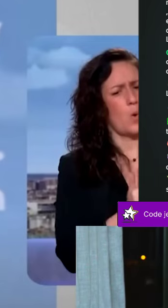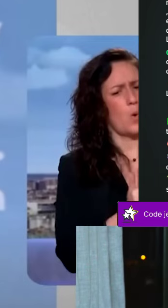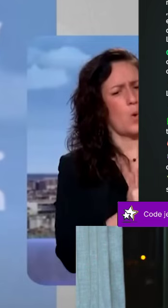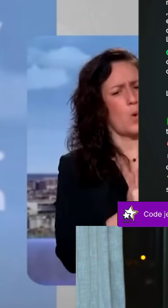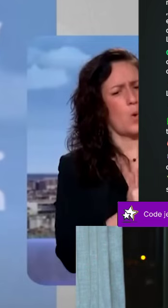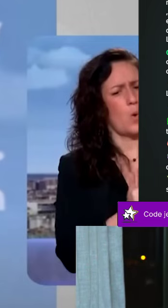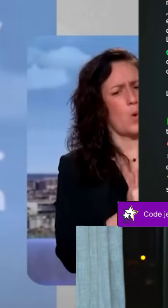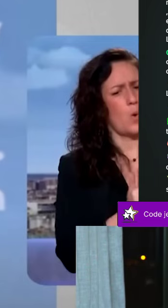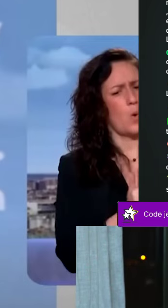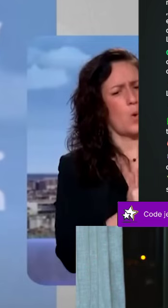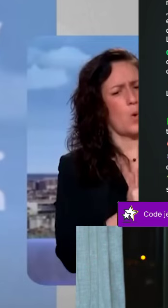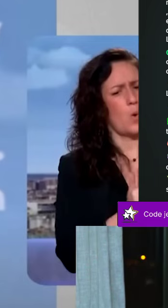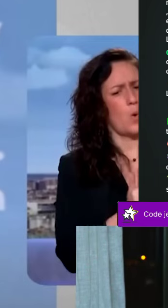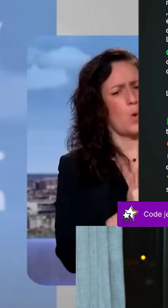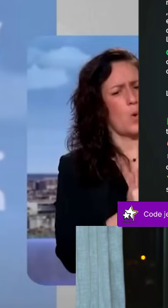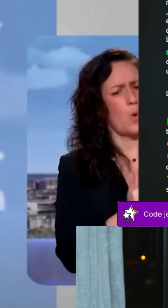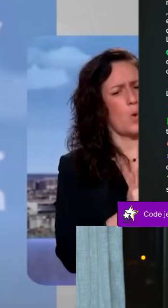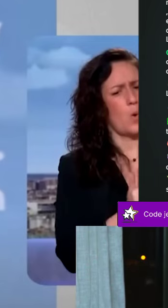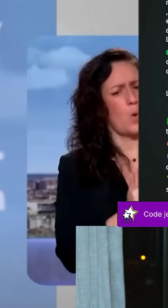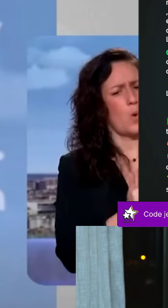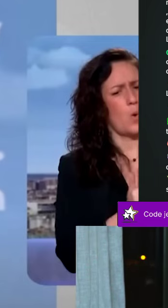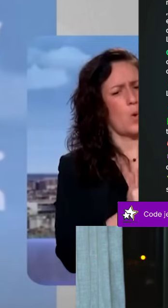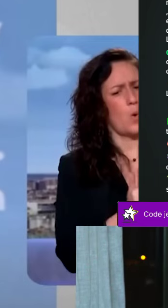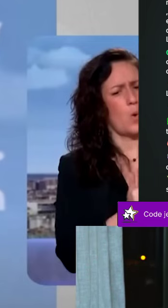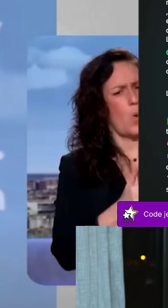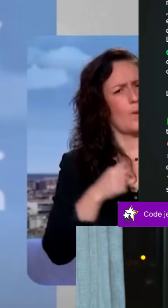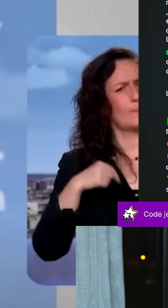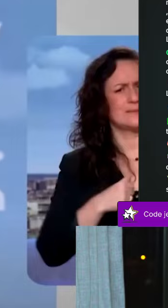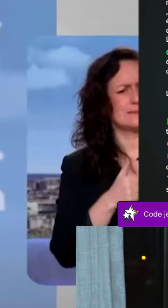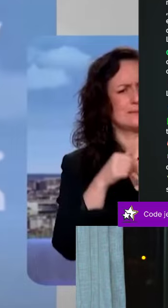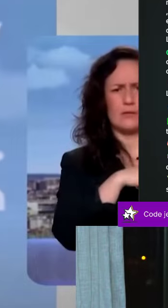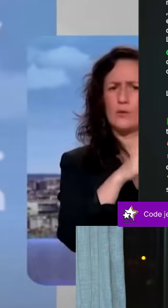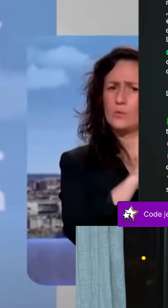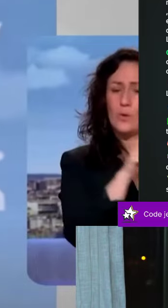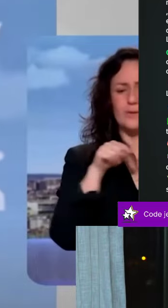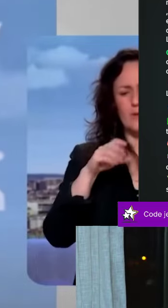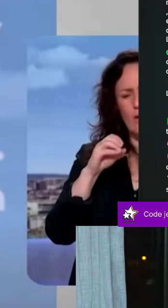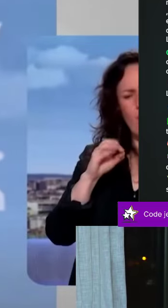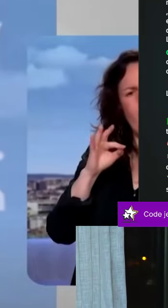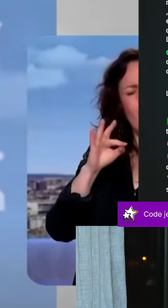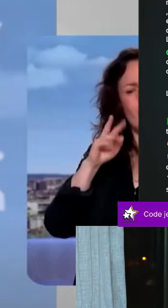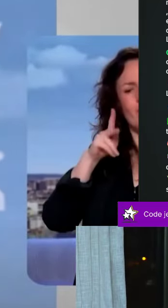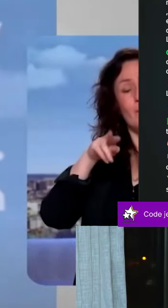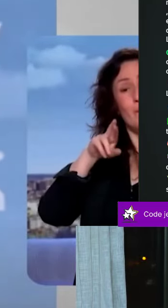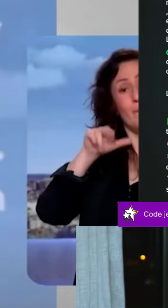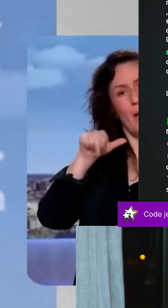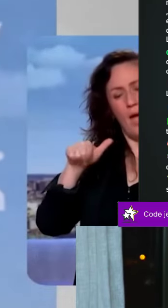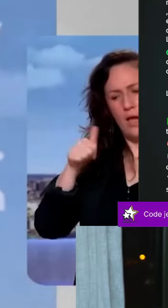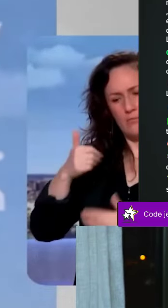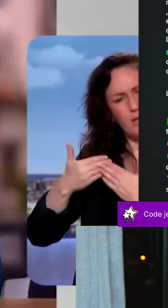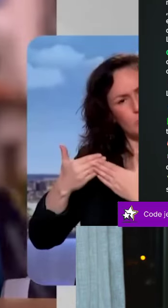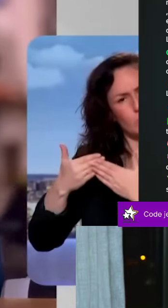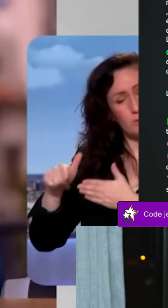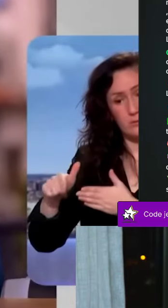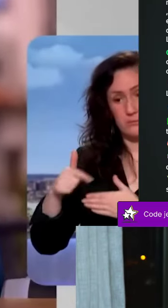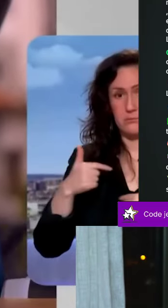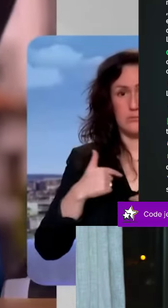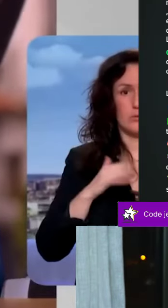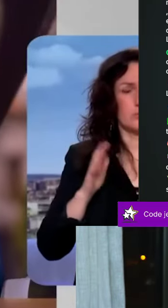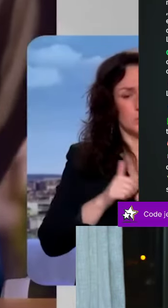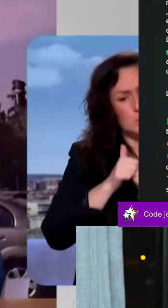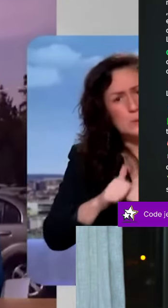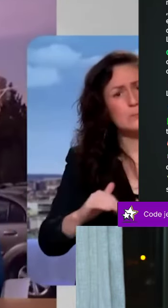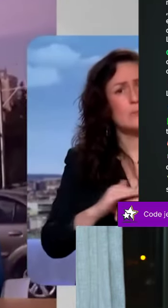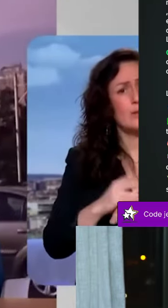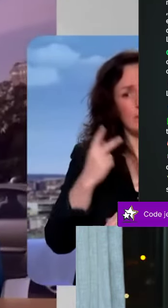mecs ou là il va se faire cuisiner sur ça non examine les demandes d'asile et moi j'en reste à la politique qui est celle de